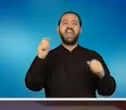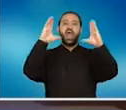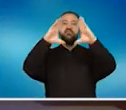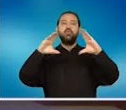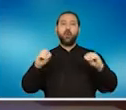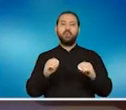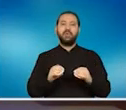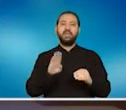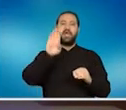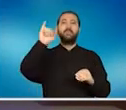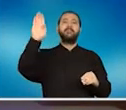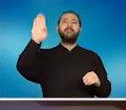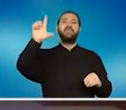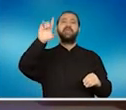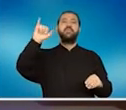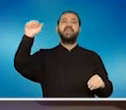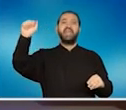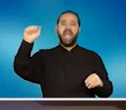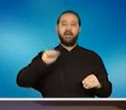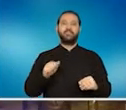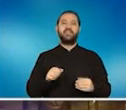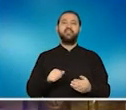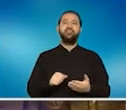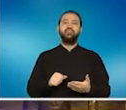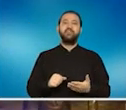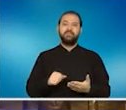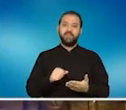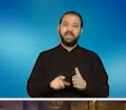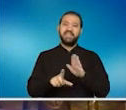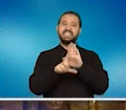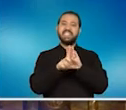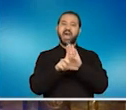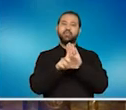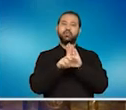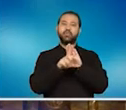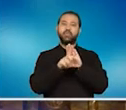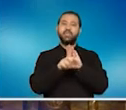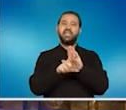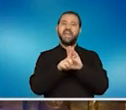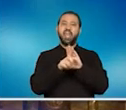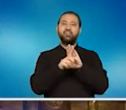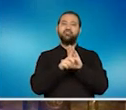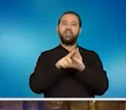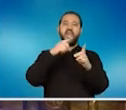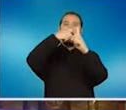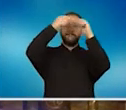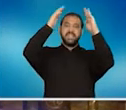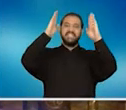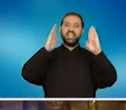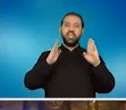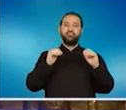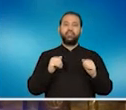Biblia și regulamentul organ sau statutul organic. A pus în aplicare, inspirându-se din